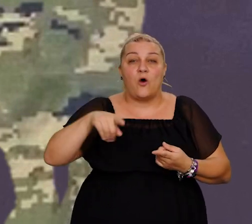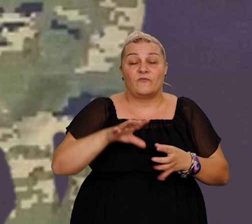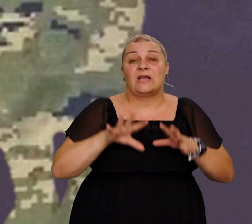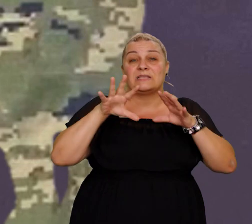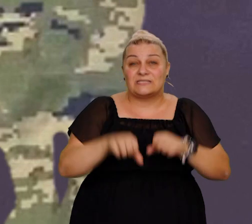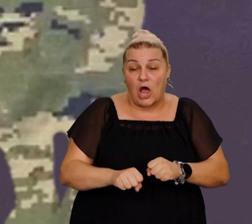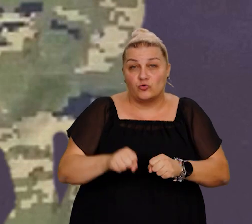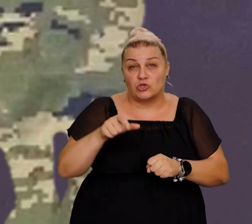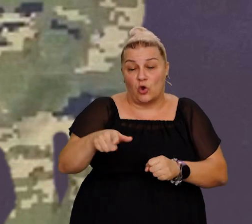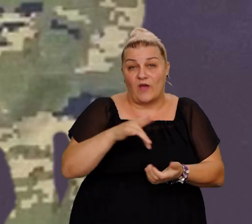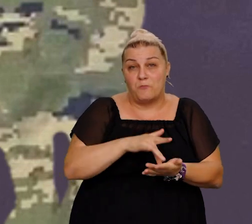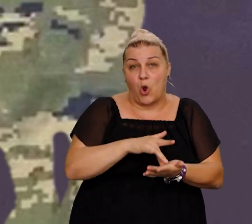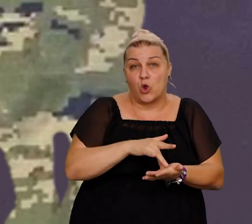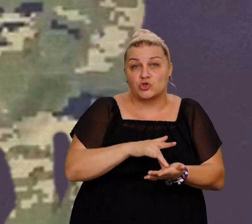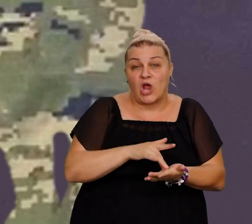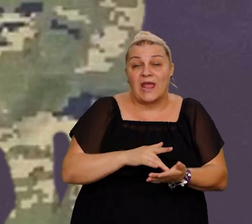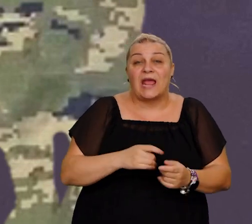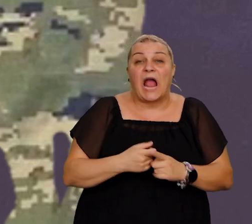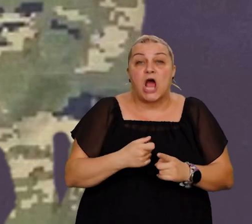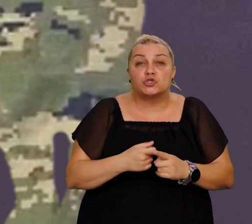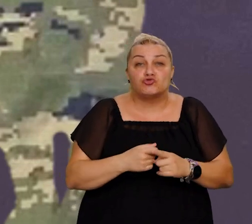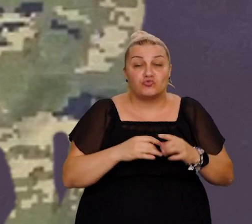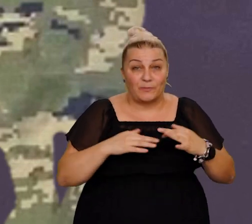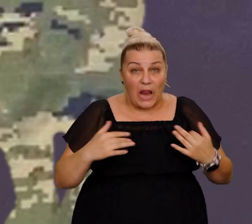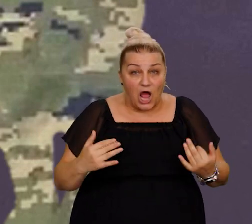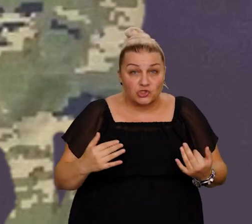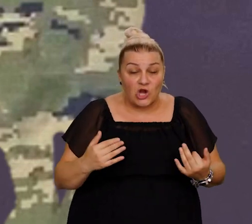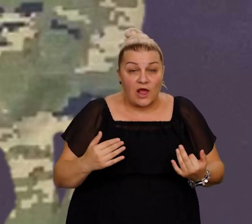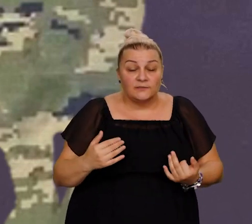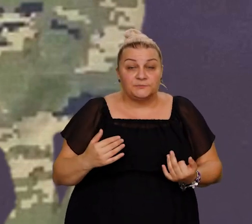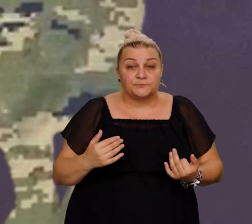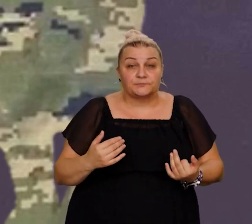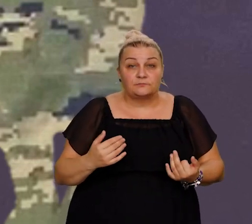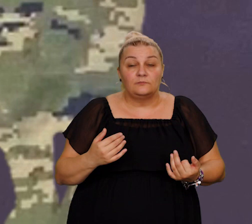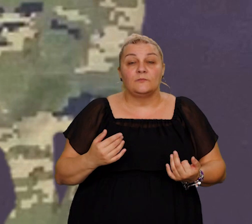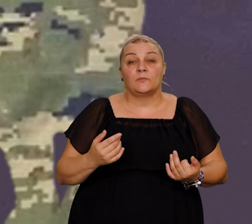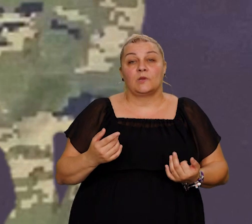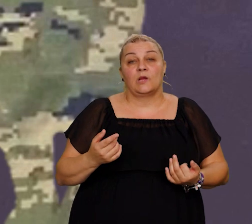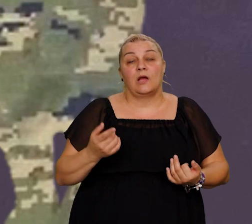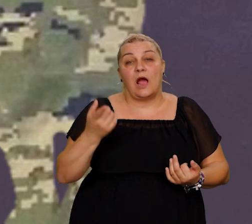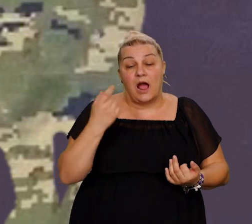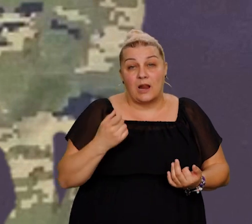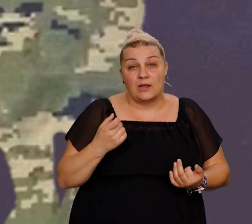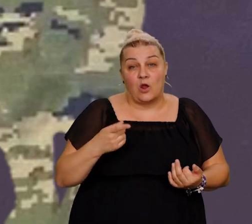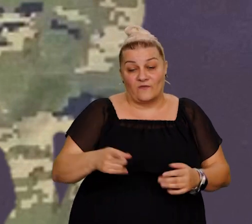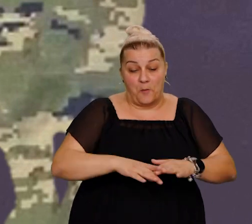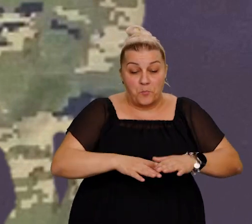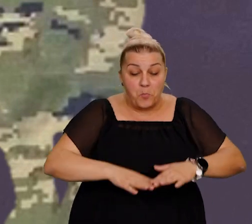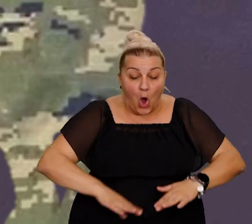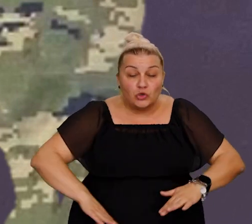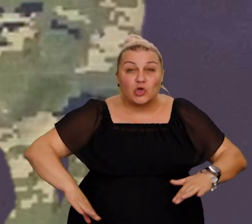položaj bio na plaži Kašijuni, ali nije po taktici uporabe sredstava. Znači,